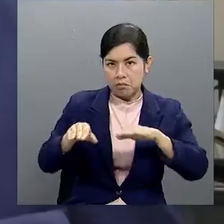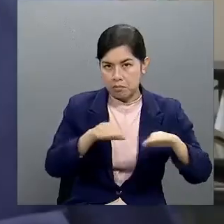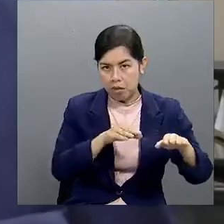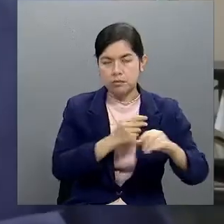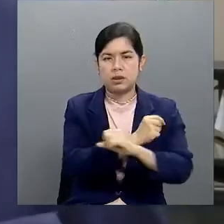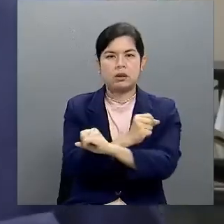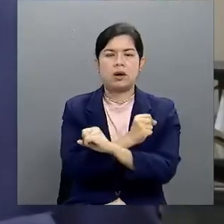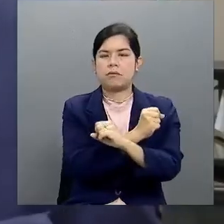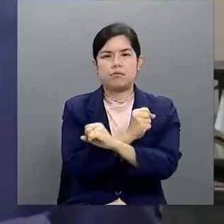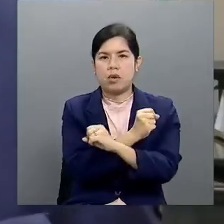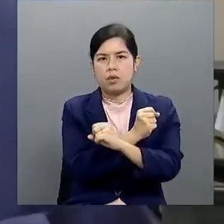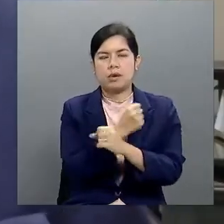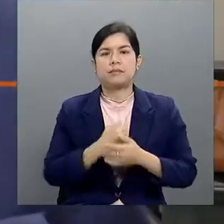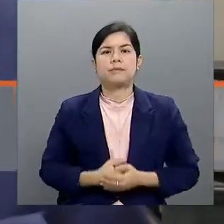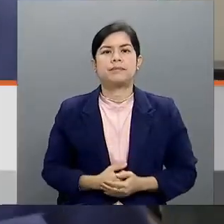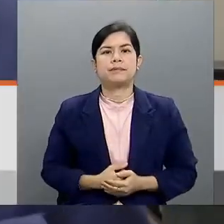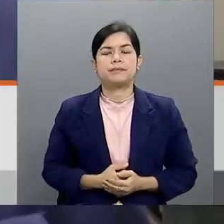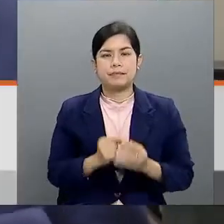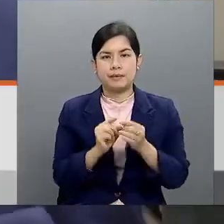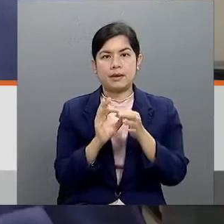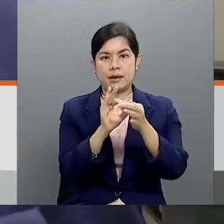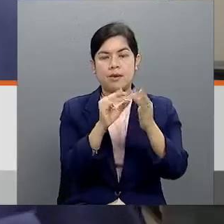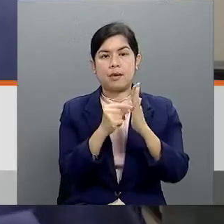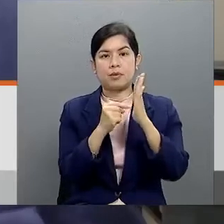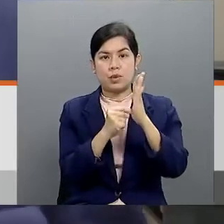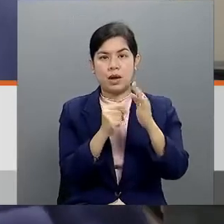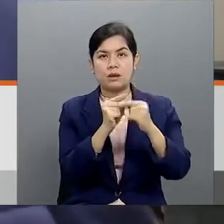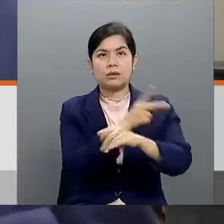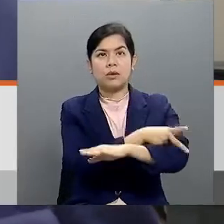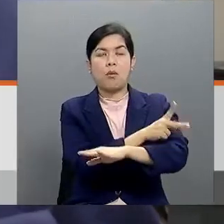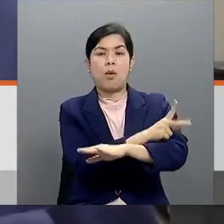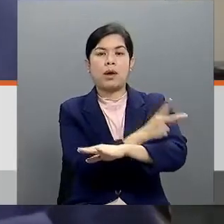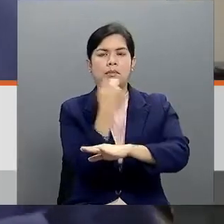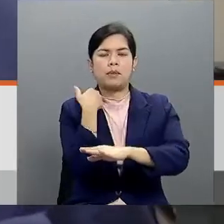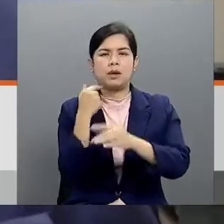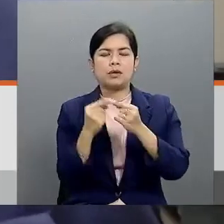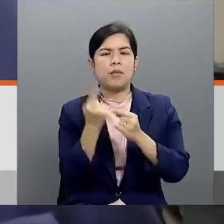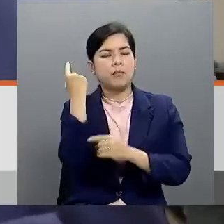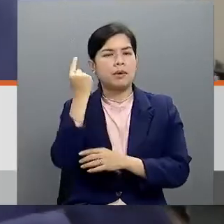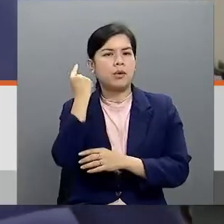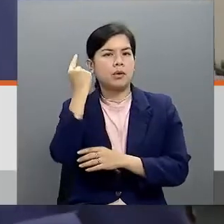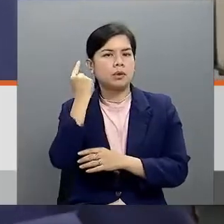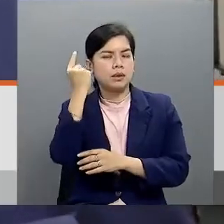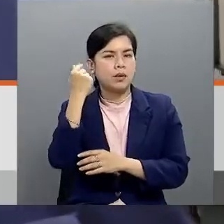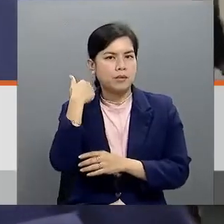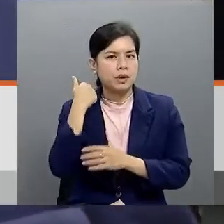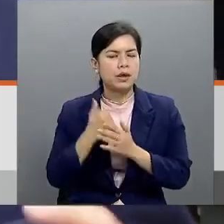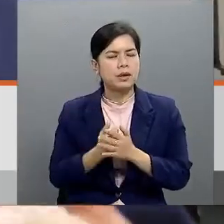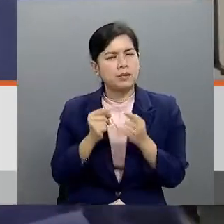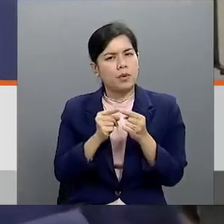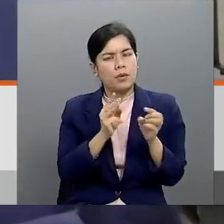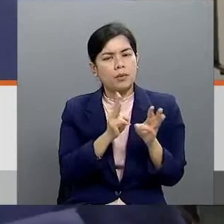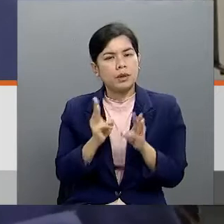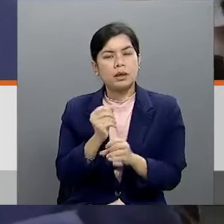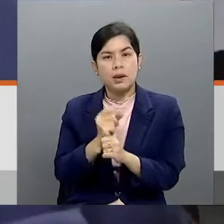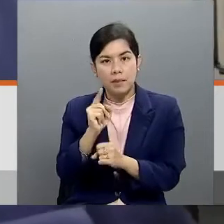ส่วนเรื่องภูเก็ต Modelที่เรากำลังพูดถึงแม้มันเป็นฝั่ง demandก็เติมนะคะเที่ยวต่างชาติเดิมต่างชาติยังไงให้ให้ปลอดภัยก็เป็น